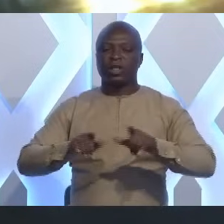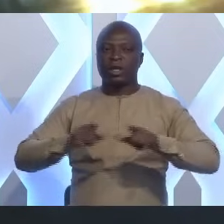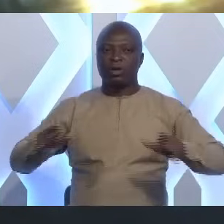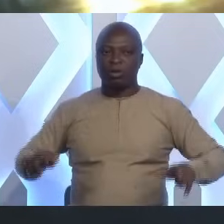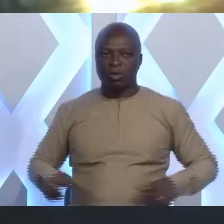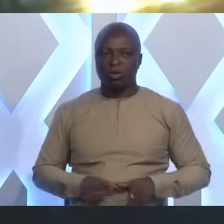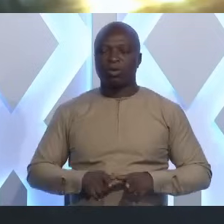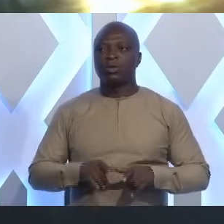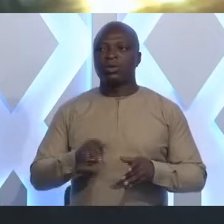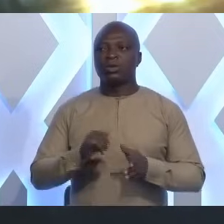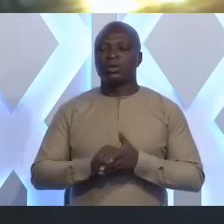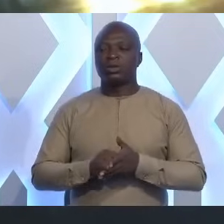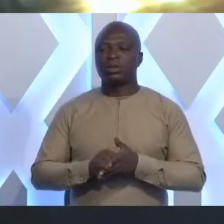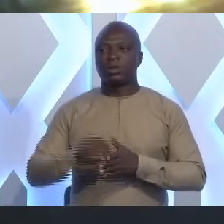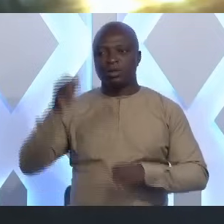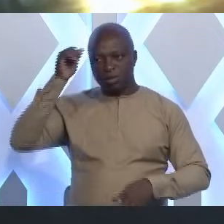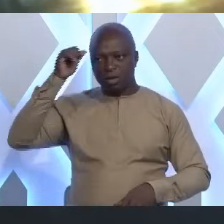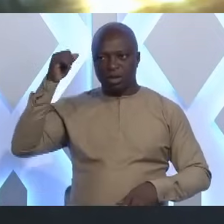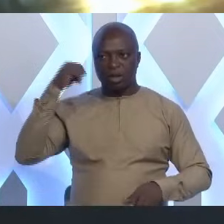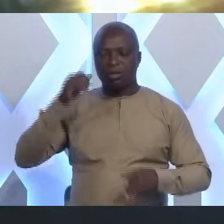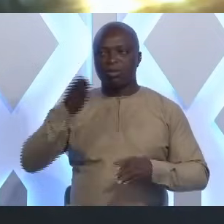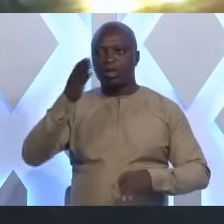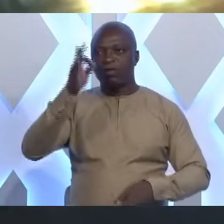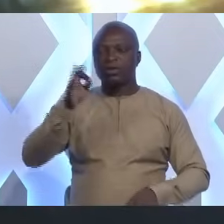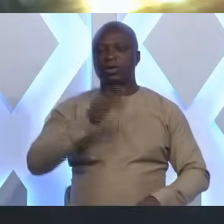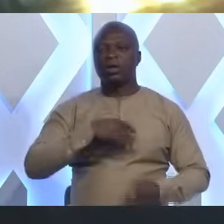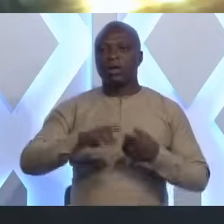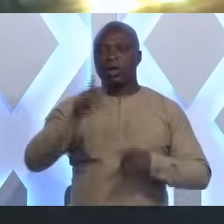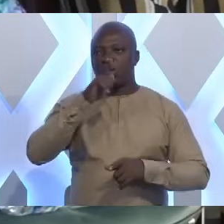du consulat du Burkina Faso à Lomé. Komu Poyodé.